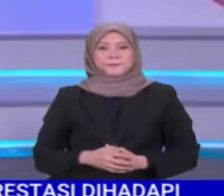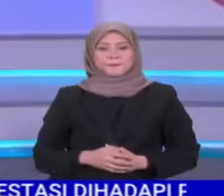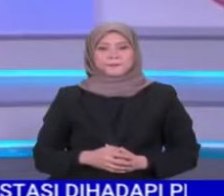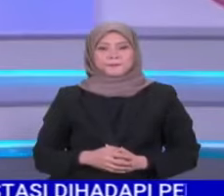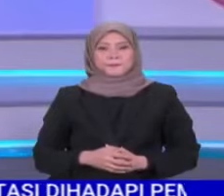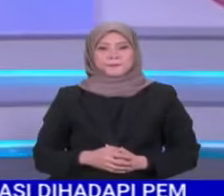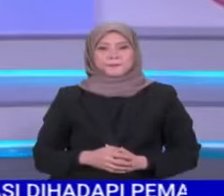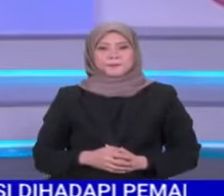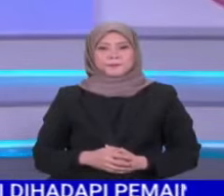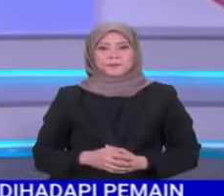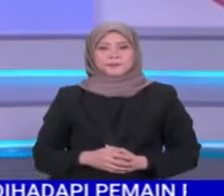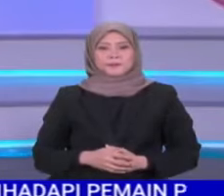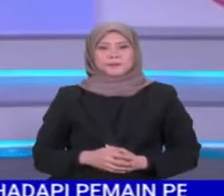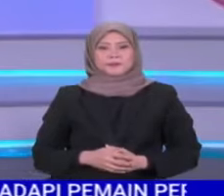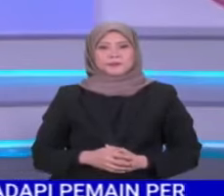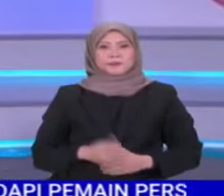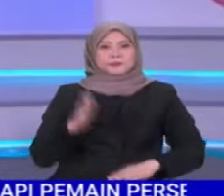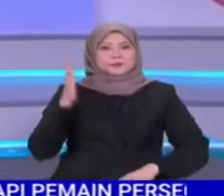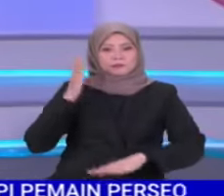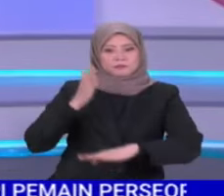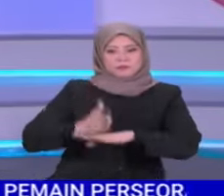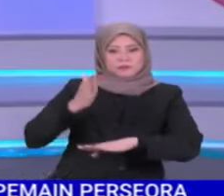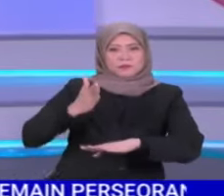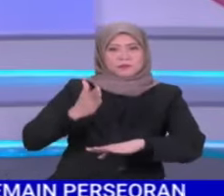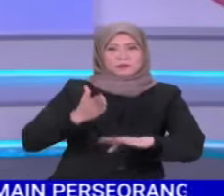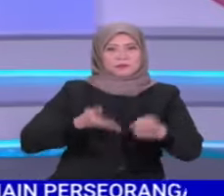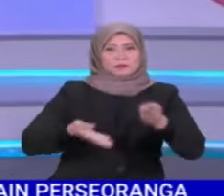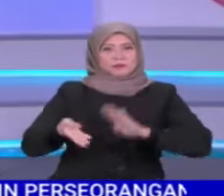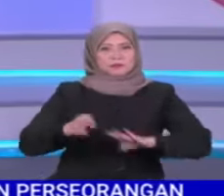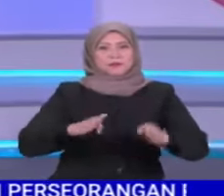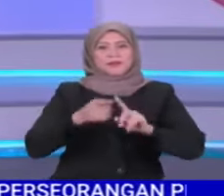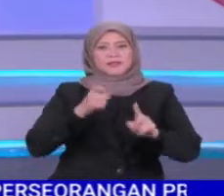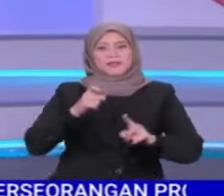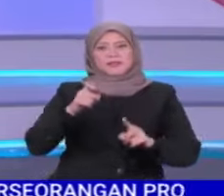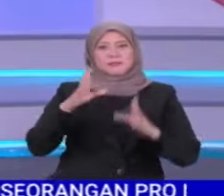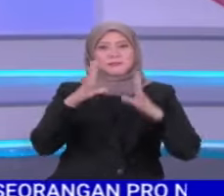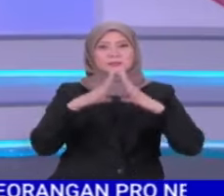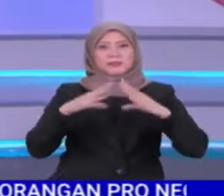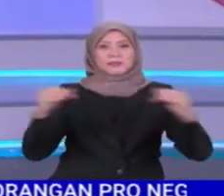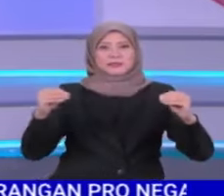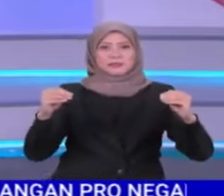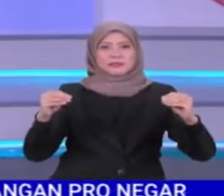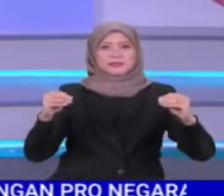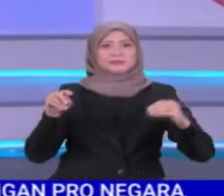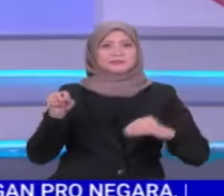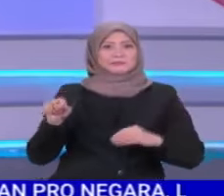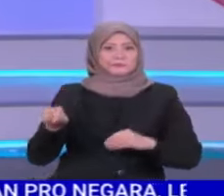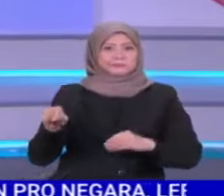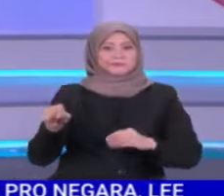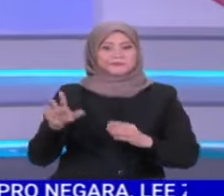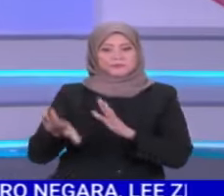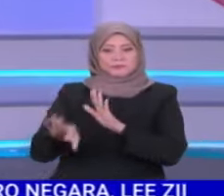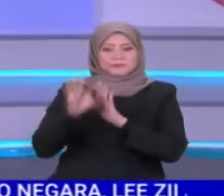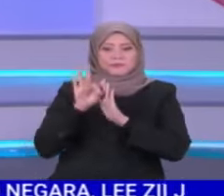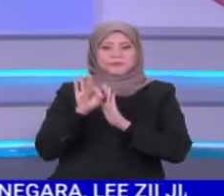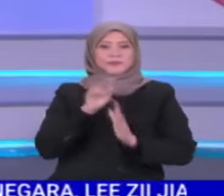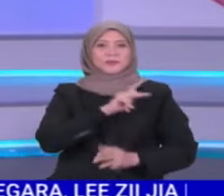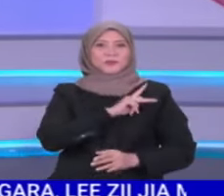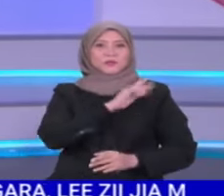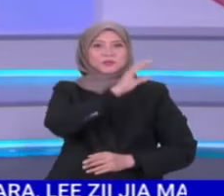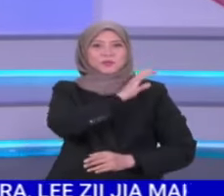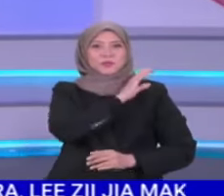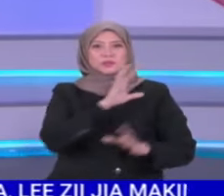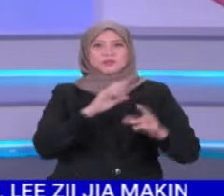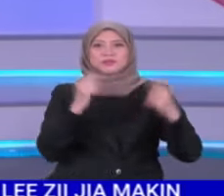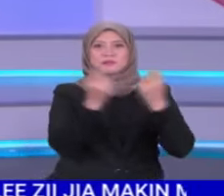ini pula melibatkan skuad karate negara dari Mesir Tamiya dilantik sebagai ketua